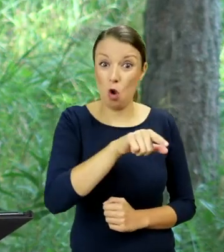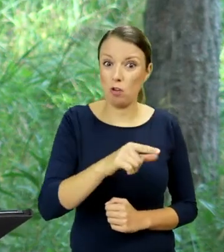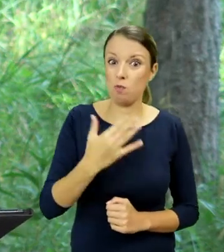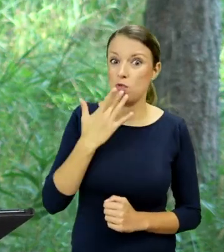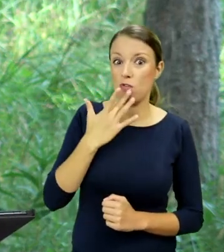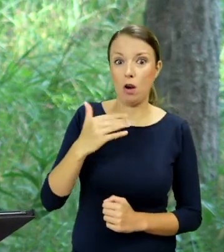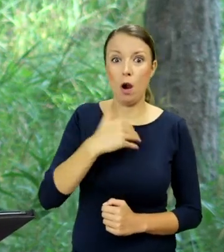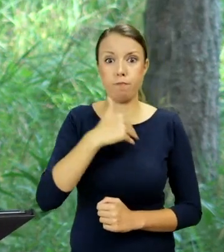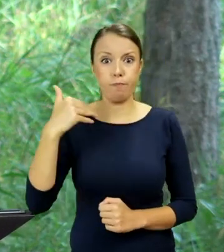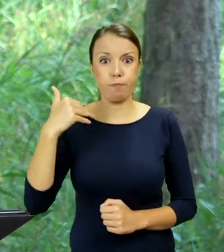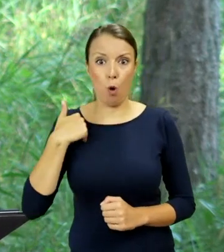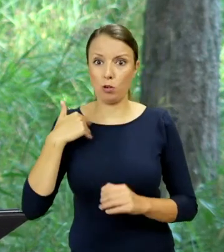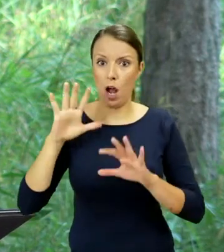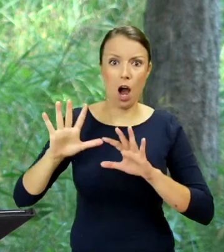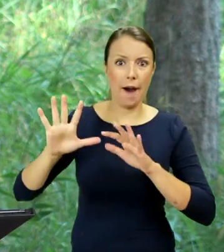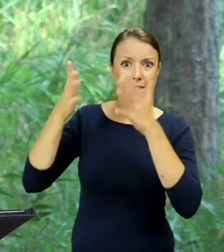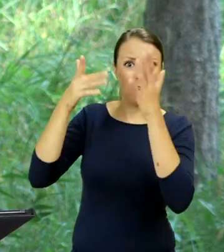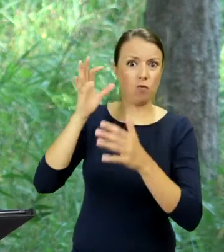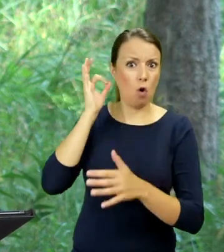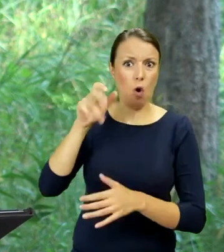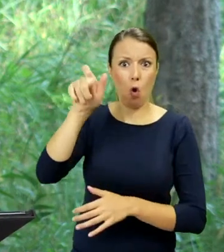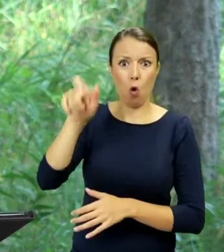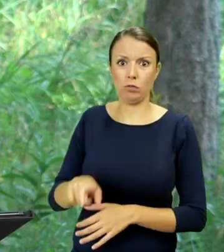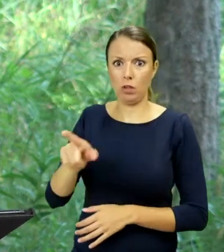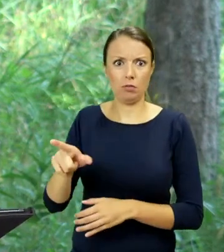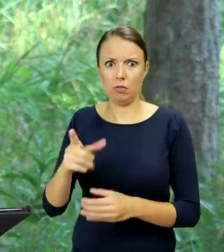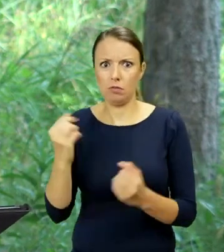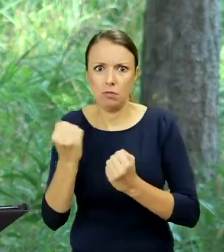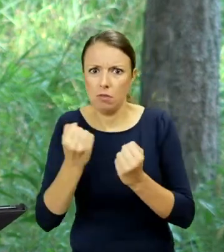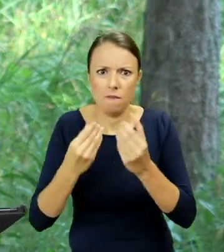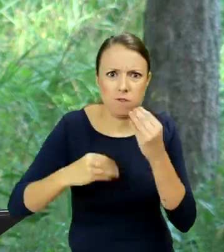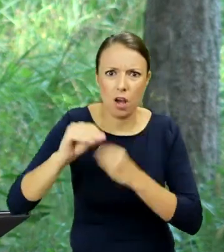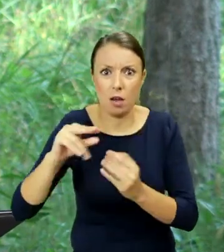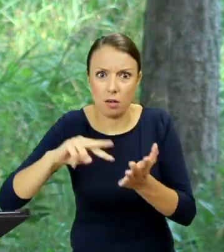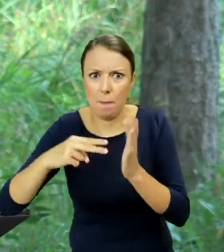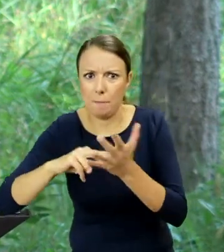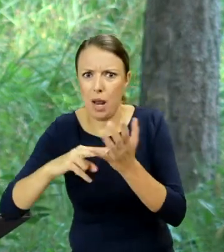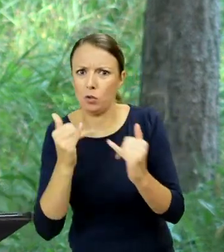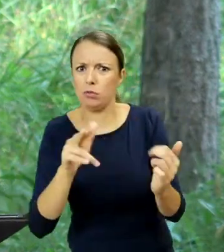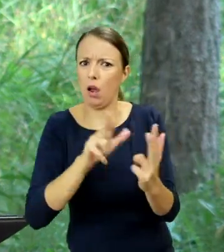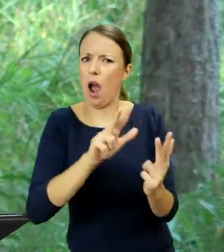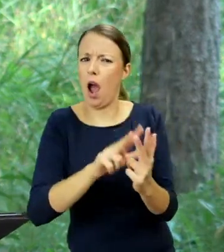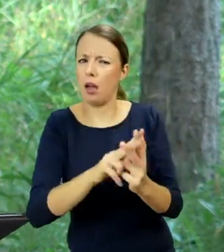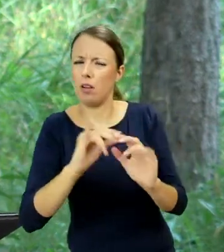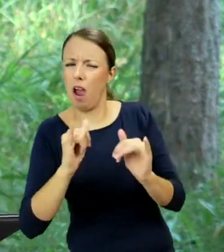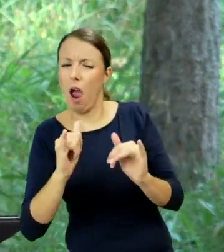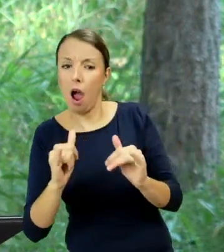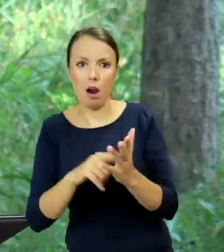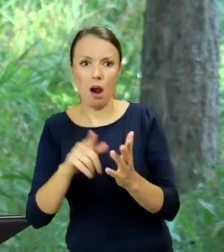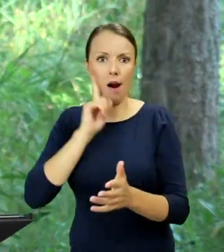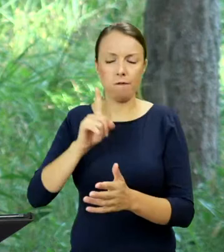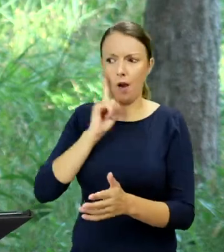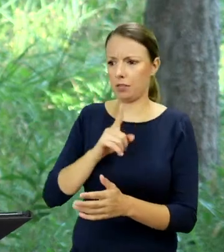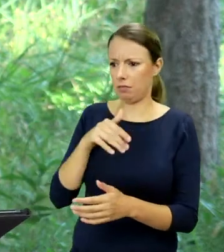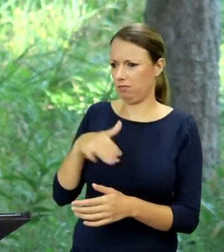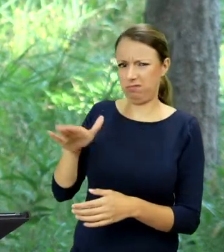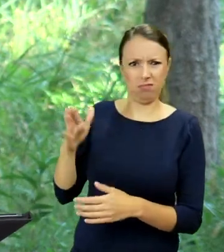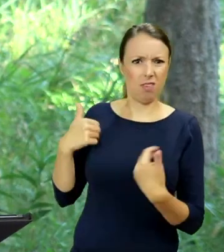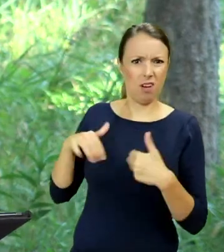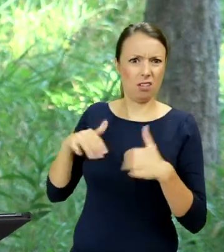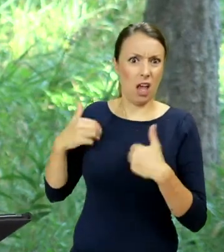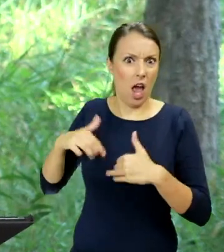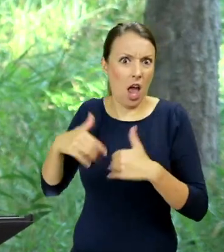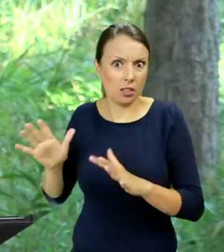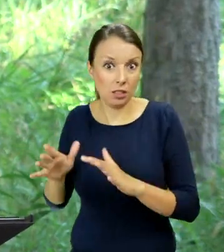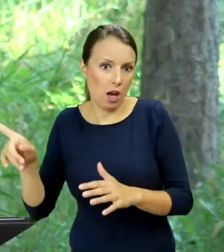rewolucjonistki oznaczały się najbardziej krwiożerczymi planami, które były przez mężczyzn odrzucane z oburzeniem. Możemy